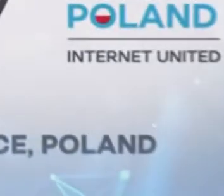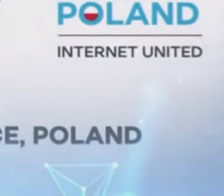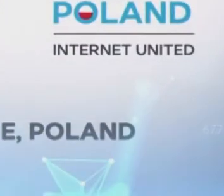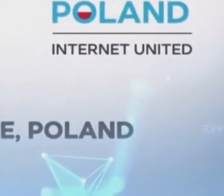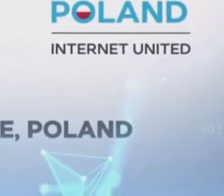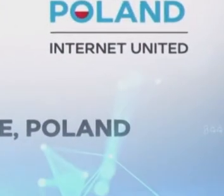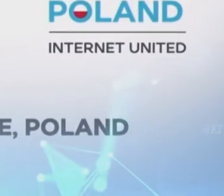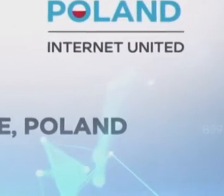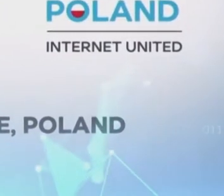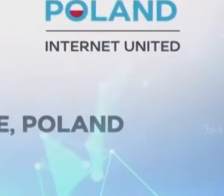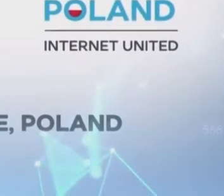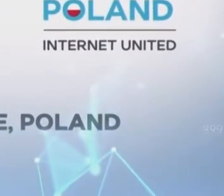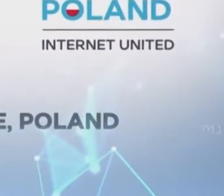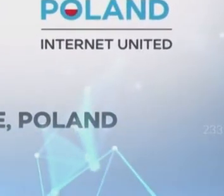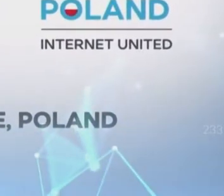united.